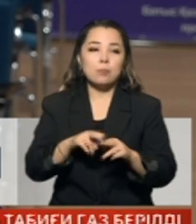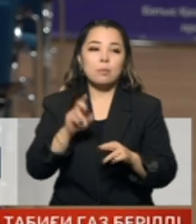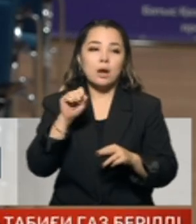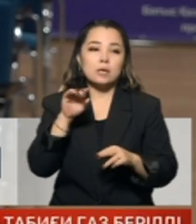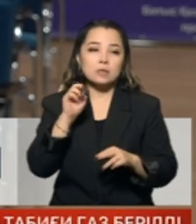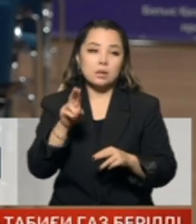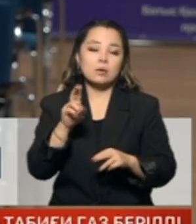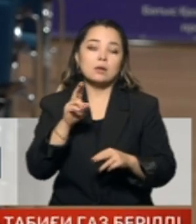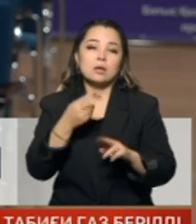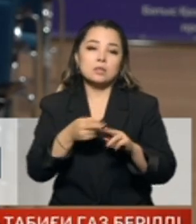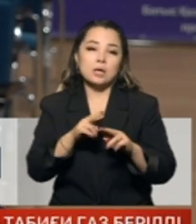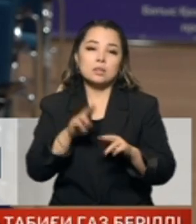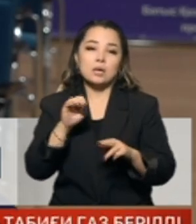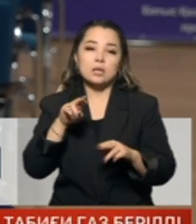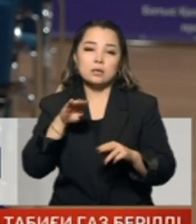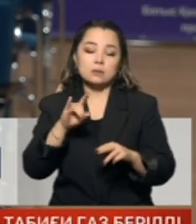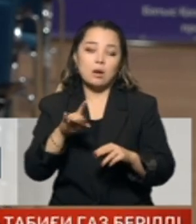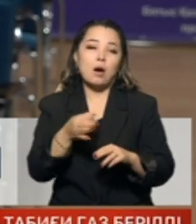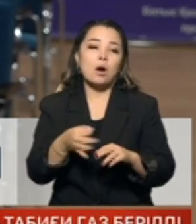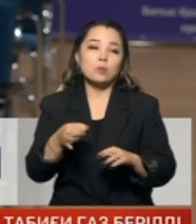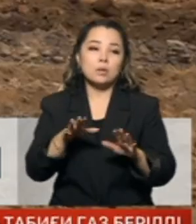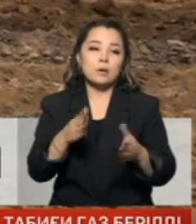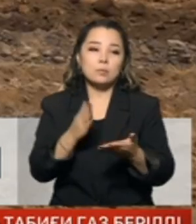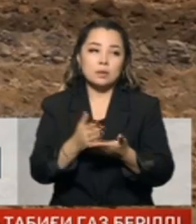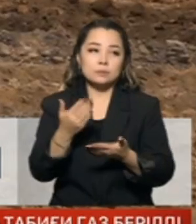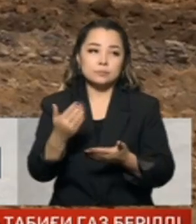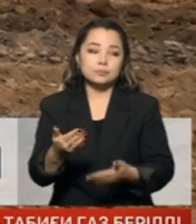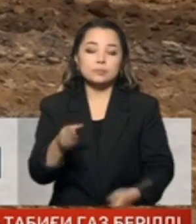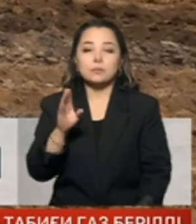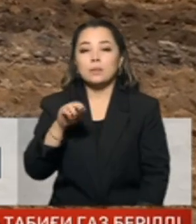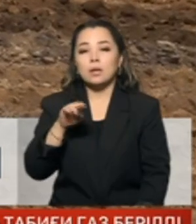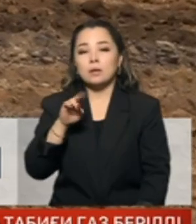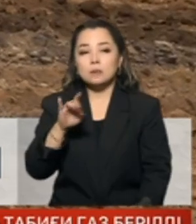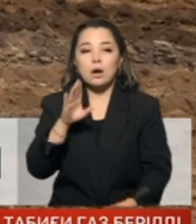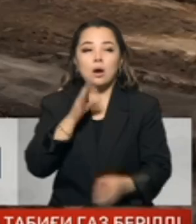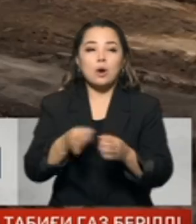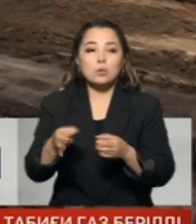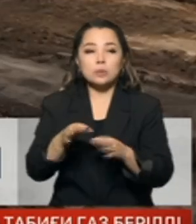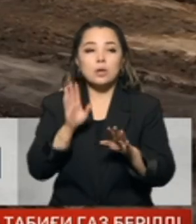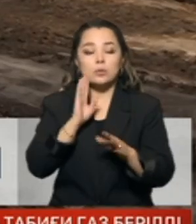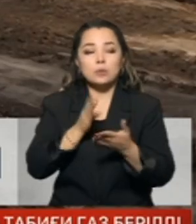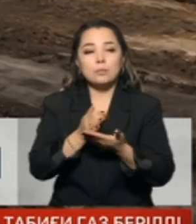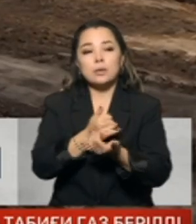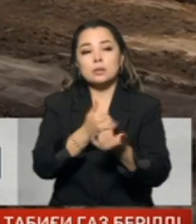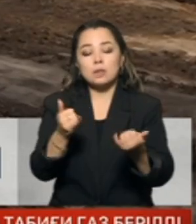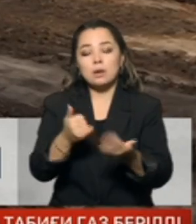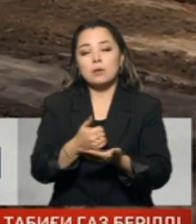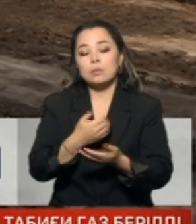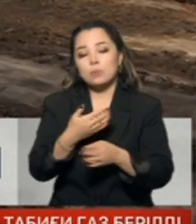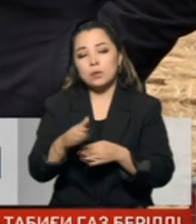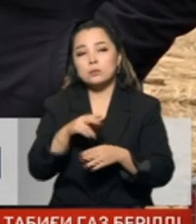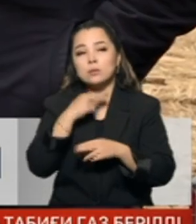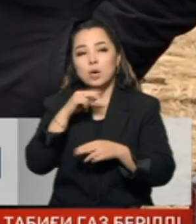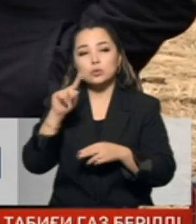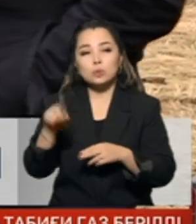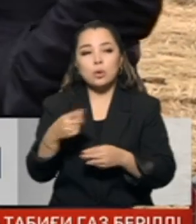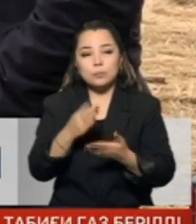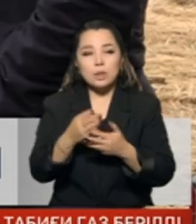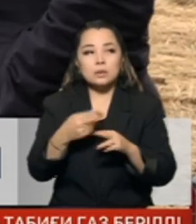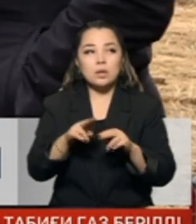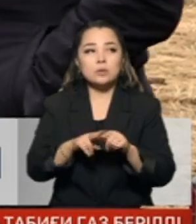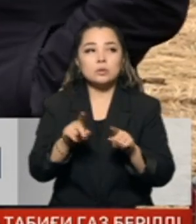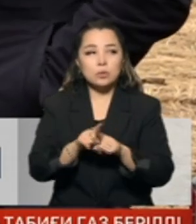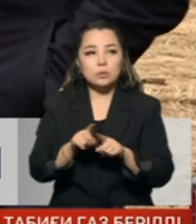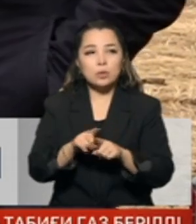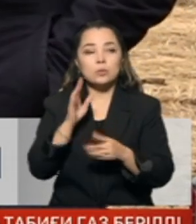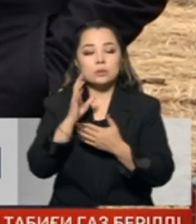Бәйтерек, Қазталовка және Теректі аудандары бар. Теректі аудандық тұрғын үй коммуналдық шаруашылық бөлімінің басшысына да сөгіс берілді. Алайда аудандық